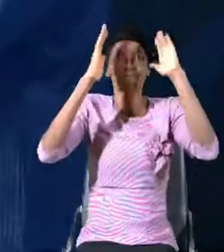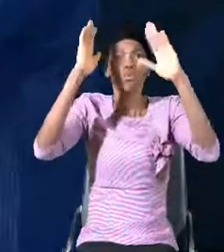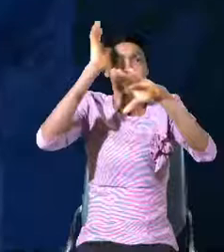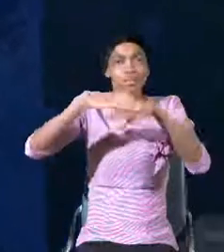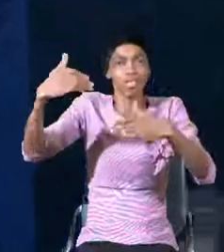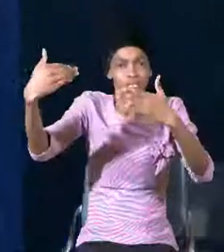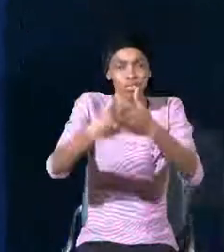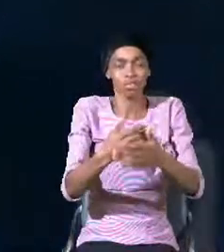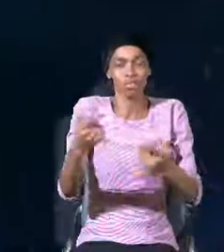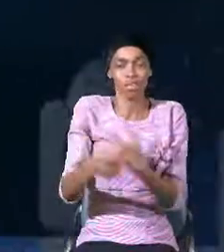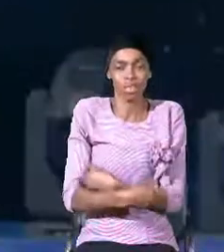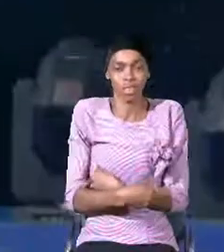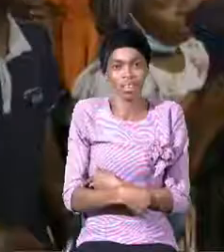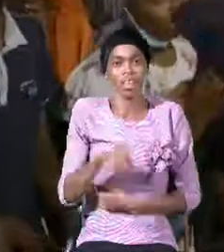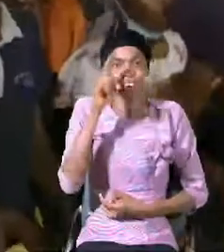Concentre-toi sur ce nouveau jour.